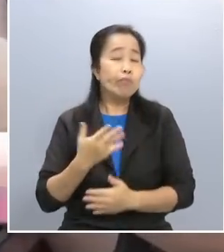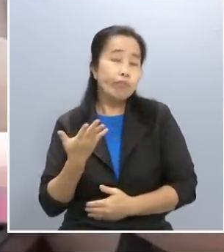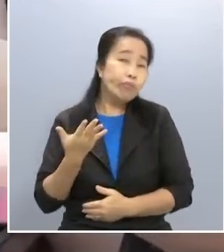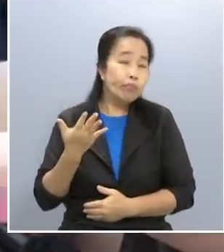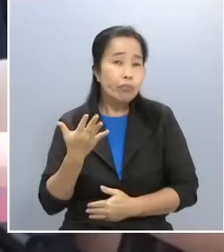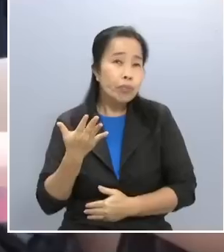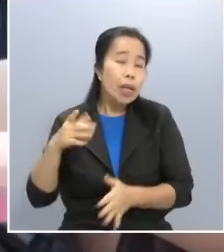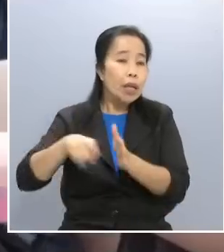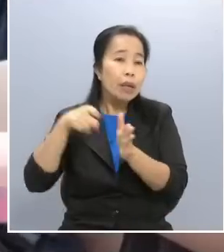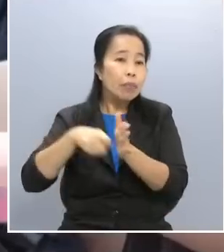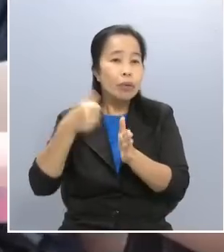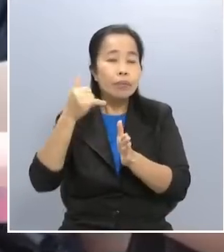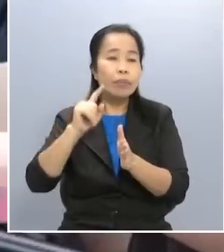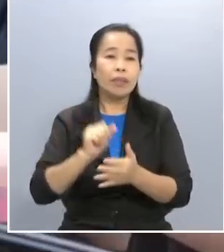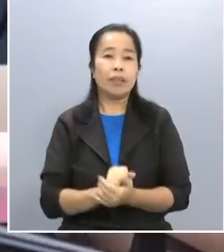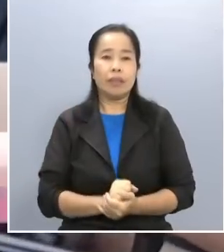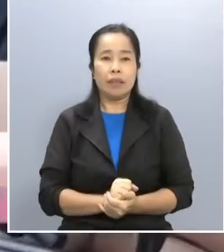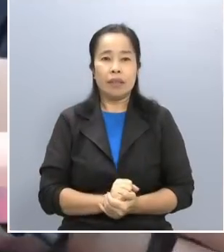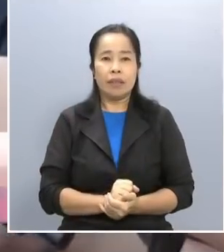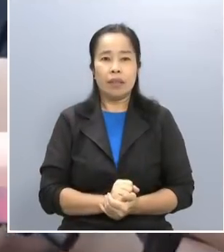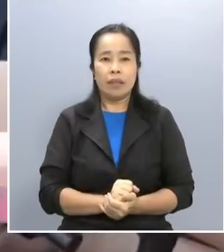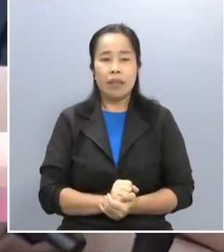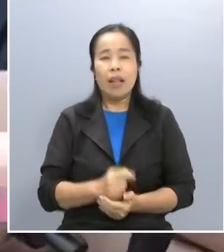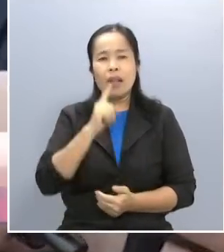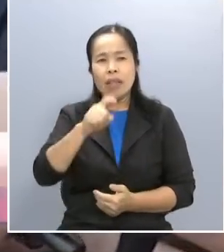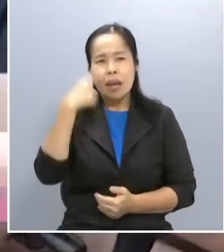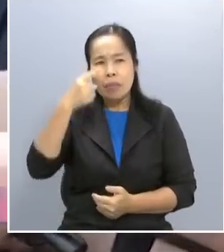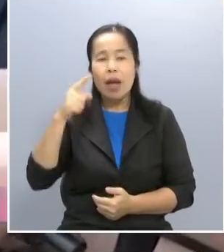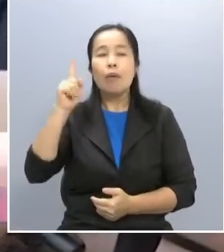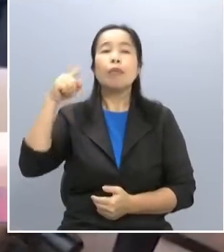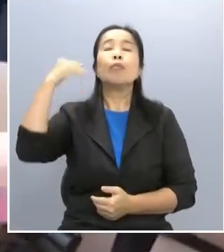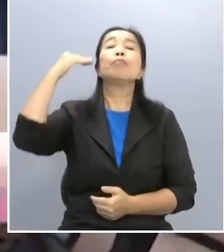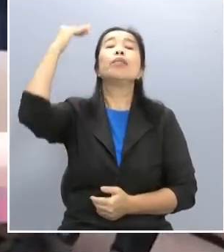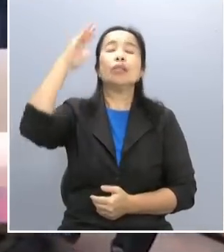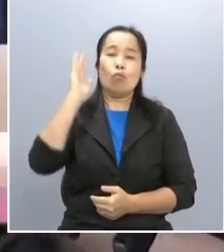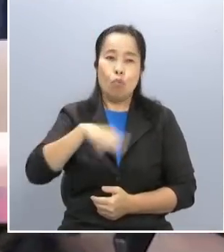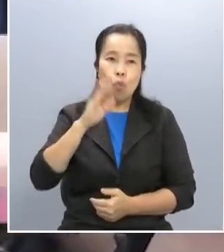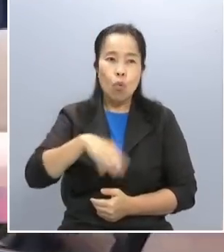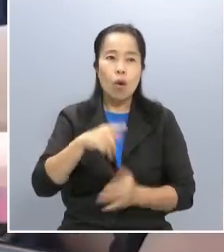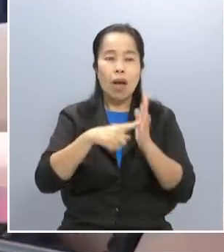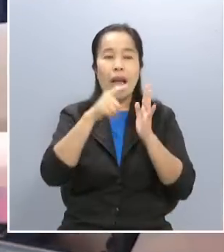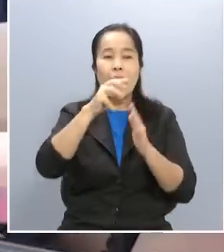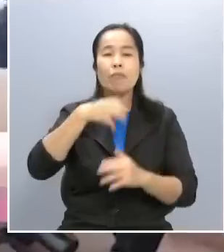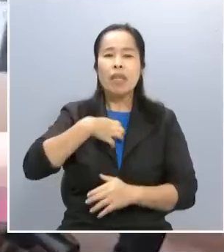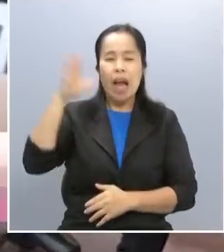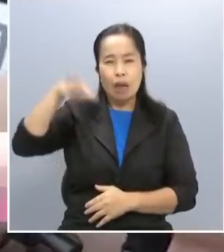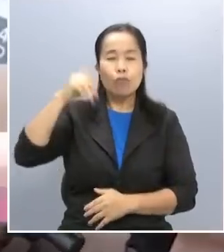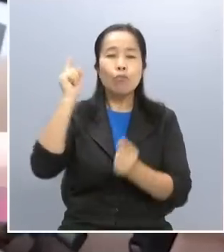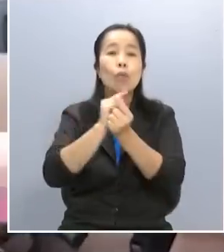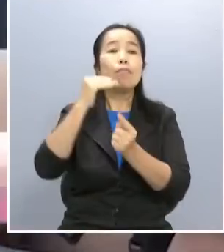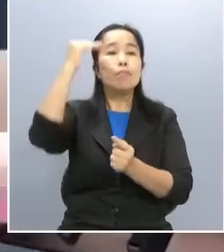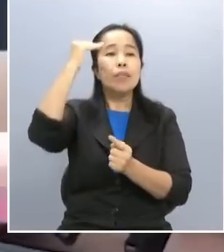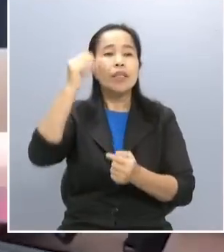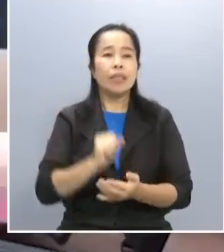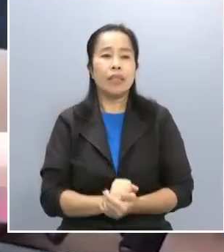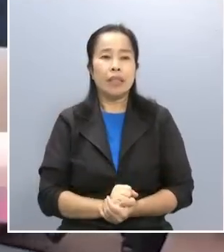แน่นแฟ้นหรือไม ่คนที่คุณแอมร้องขออยากจะพบนี่เป็นใครอ่ะ เป็นพี่ค่ะ เป็นพี ่ทำไมถึงเป็นเรื่อง เขาไว้ใจที่สุด